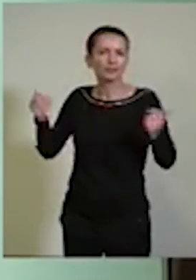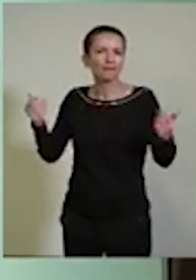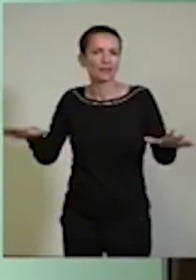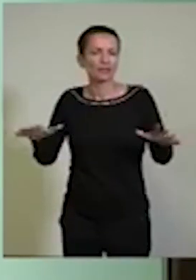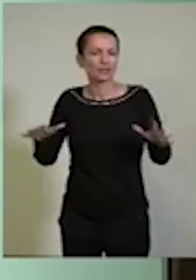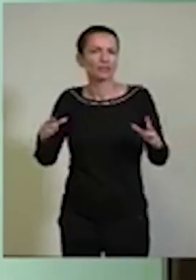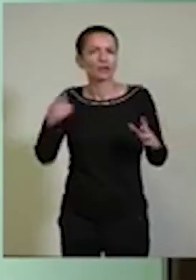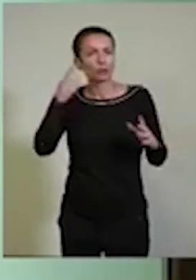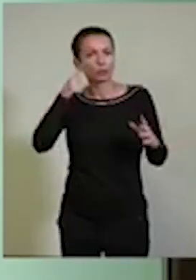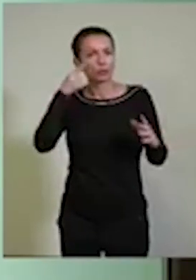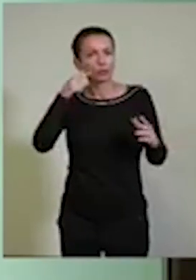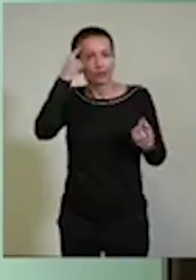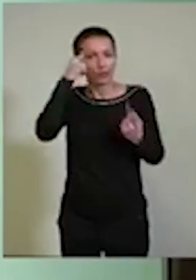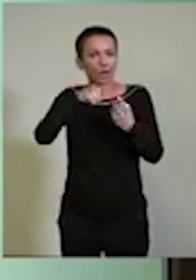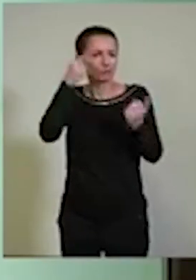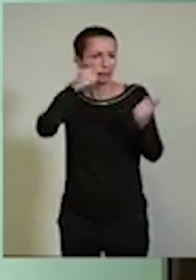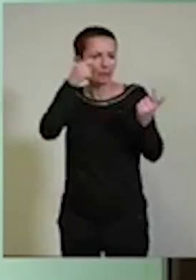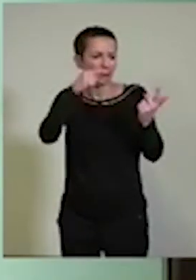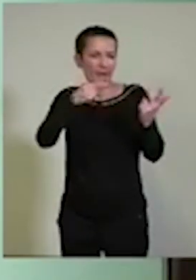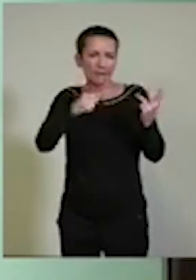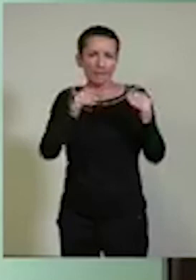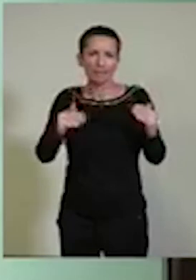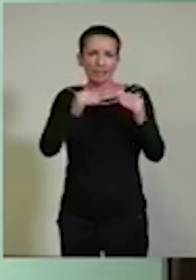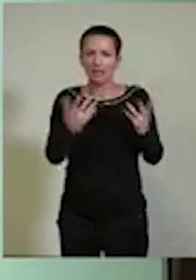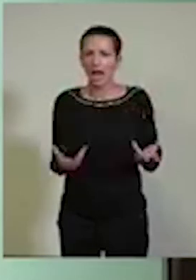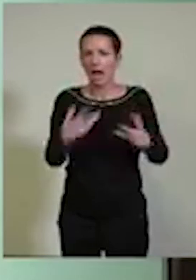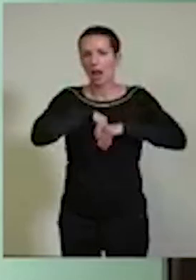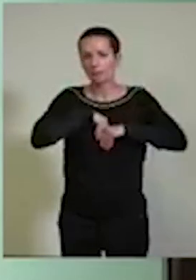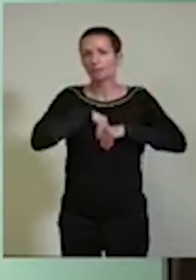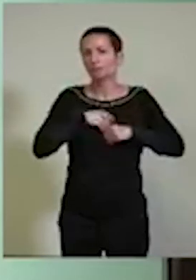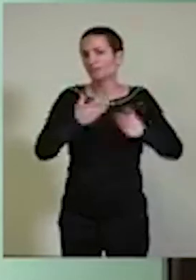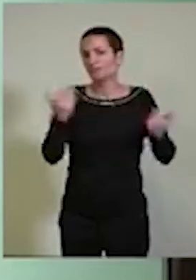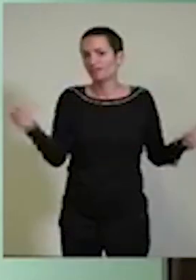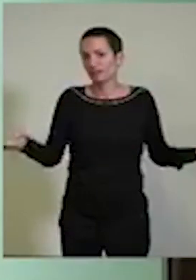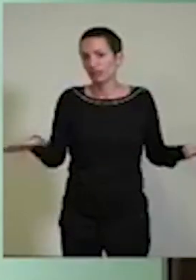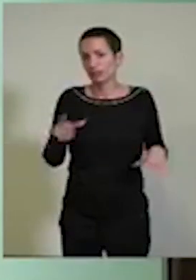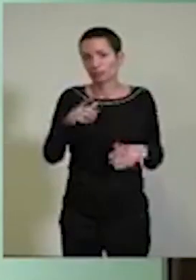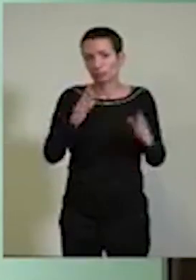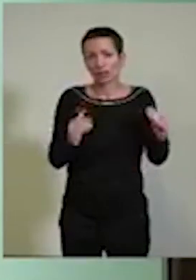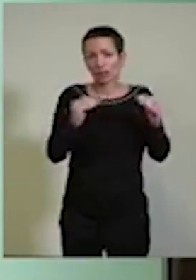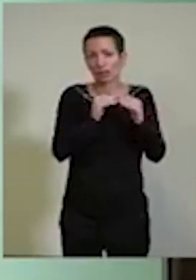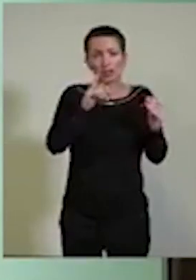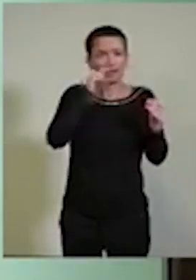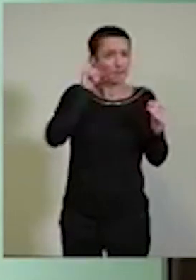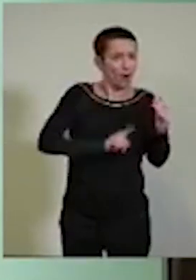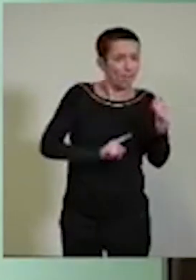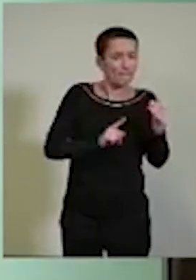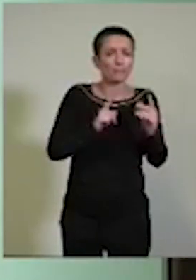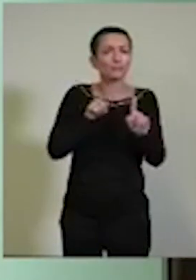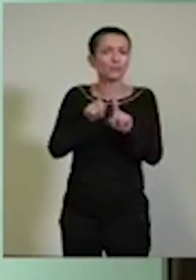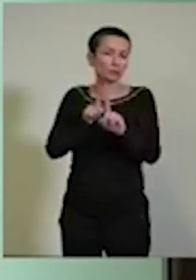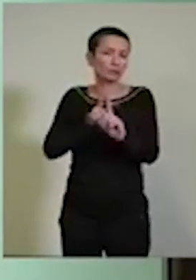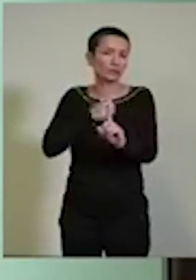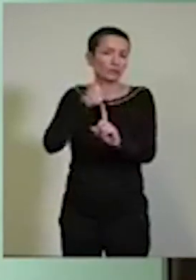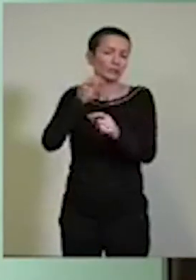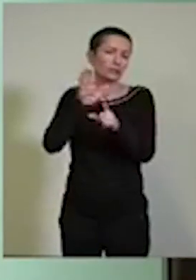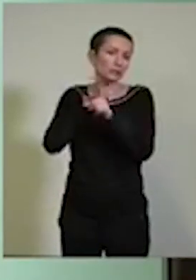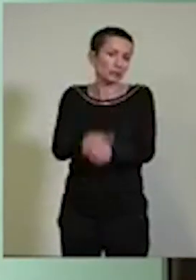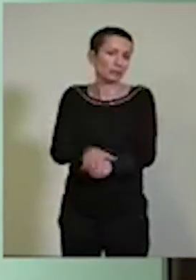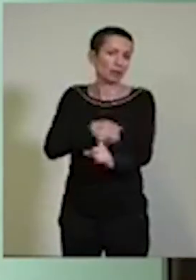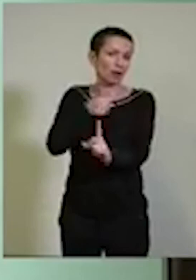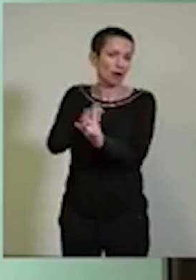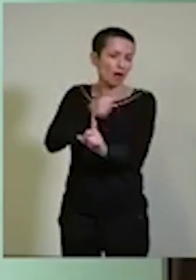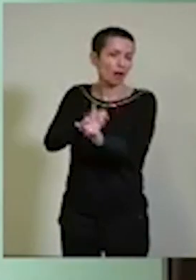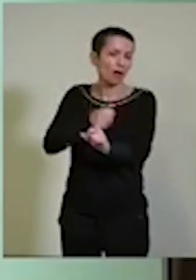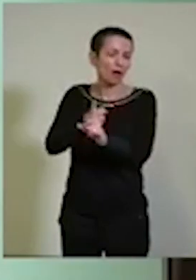intègre bien toutes ces questions d'égalité femmes-hommes et de lutte contre les discriminations. Et aussi, un